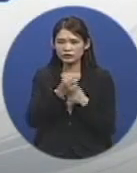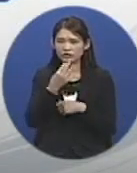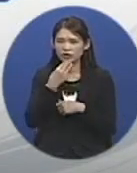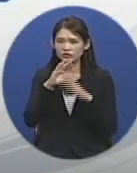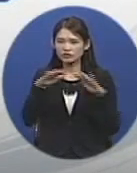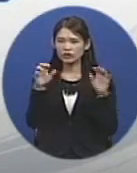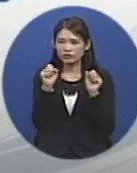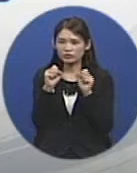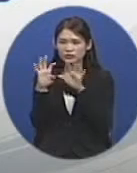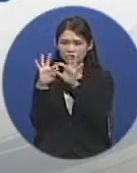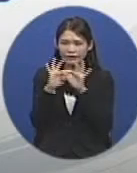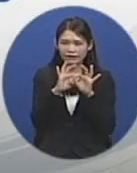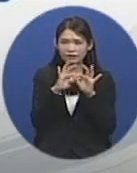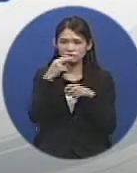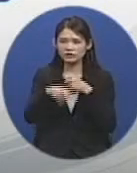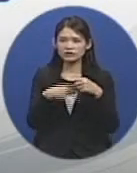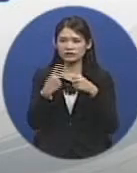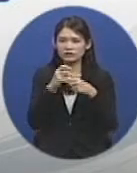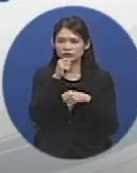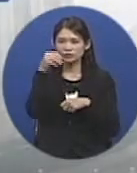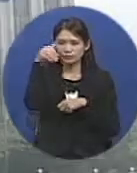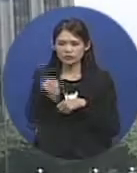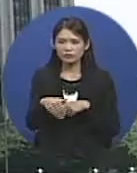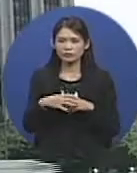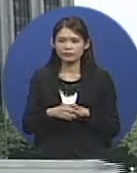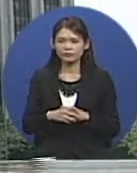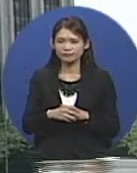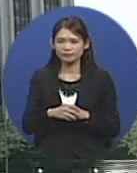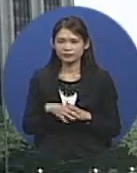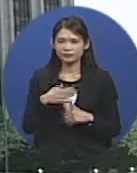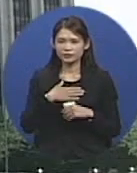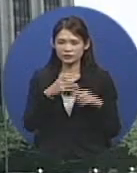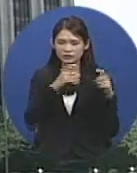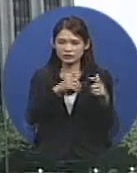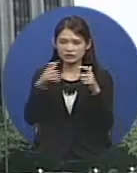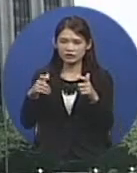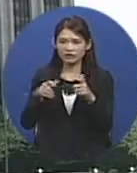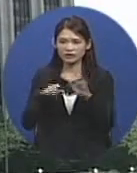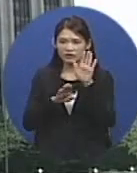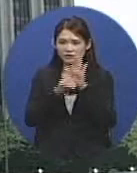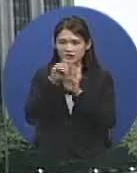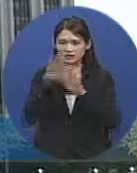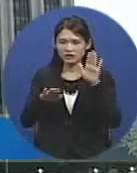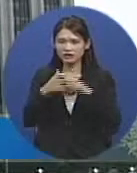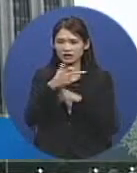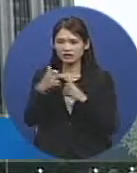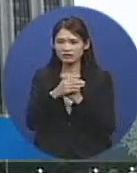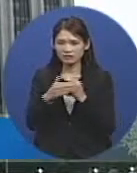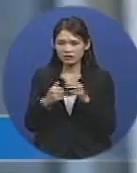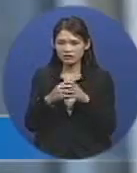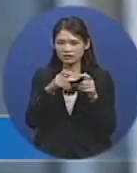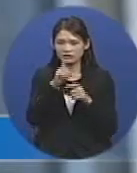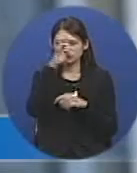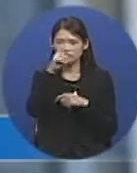전북은 2년 연속 최하위 점수를 받았습니다. 장애계는 지역 간 격차가 많이 발생하고 있어